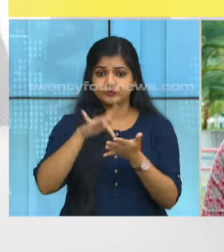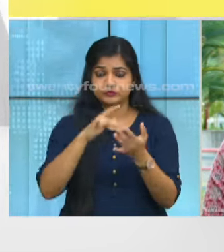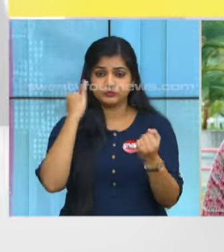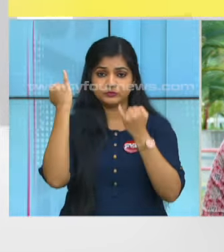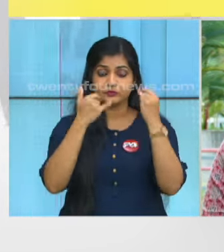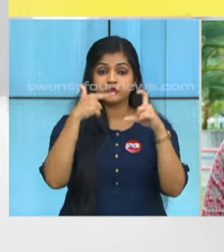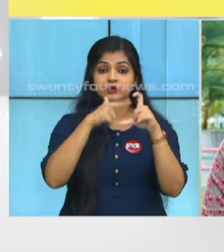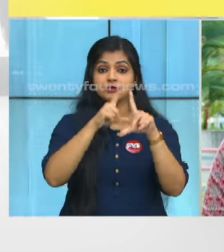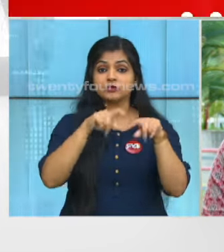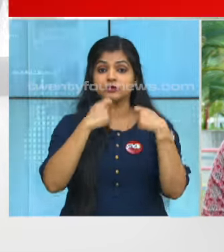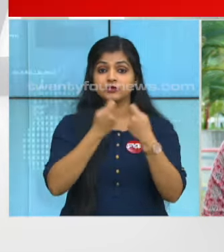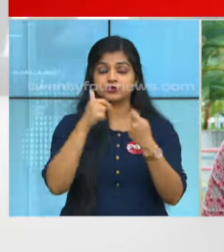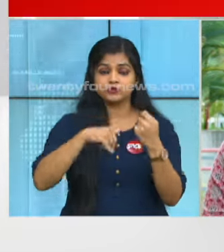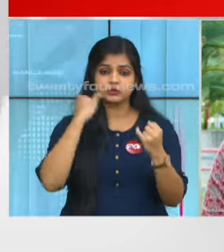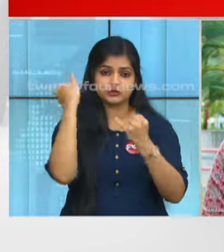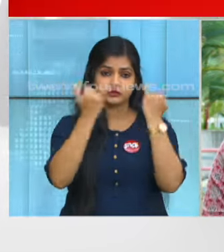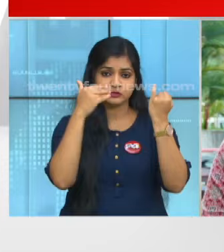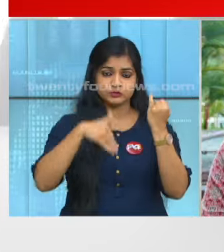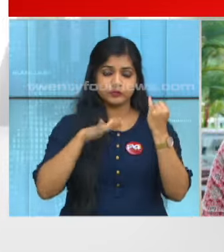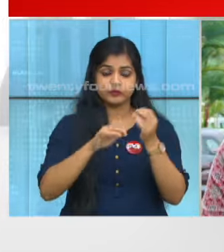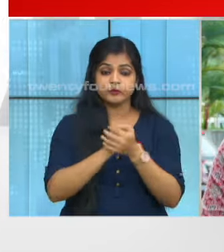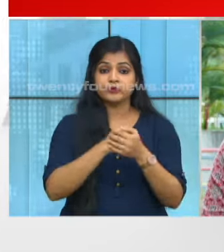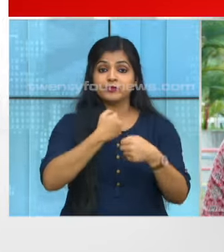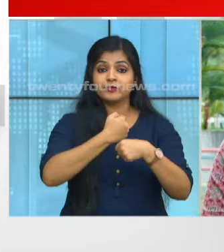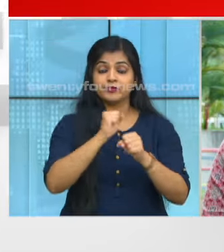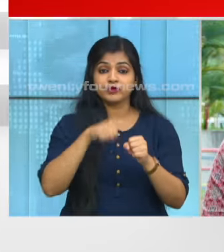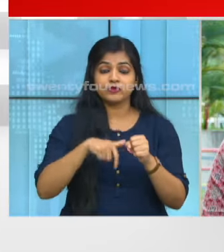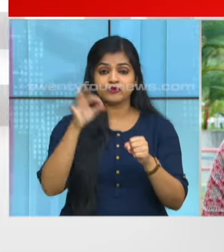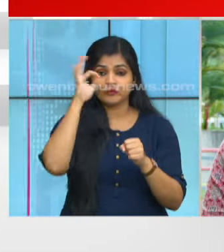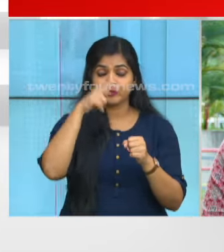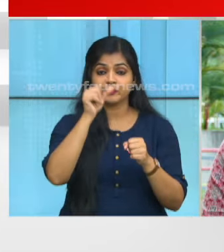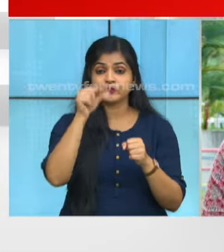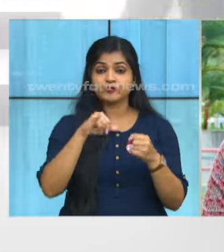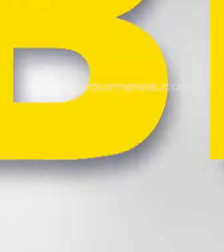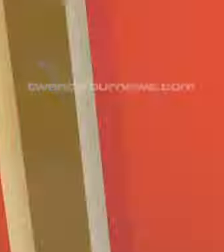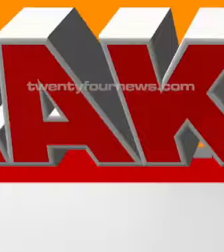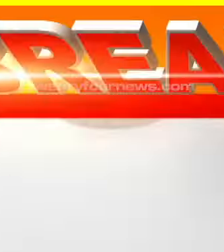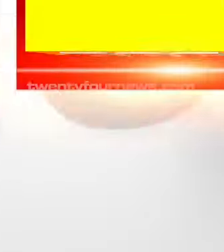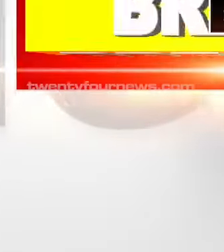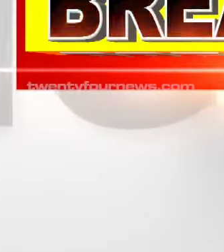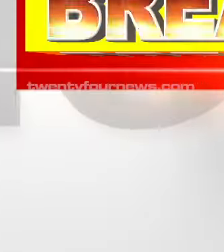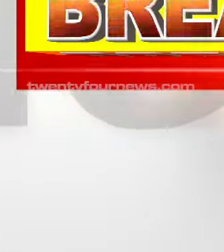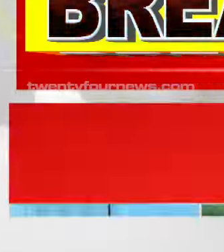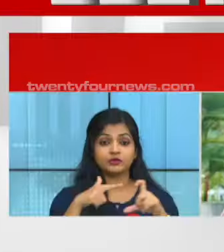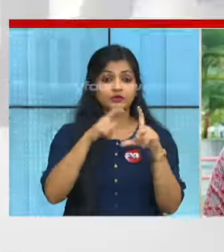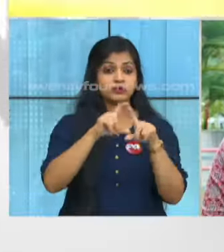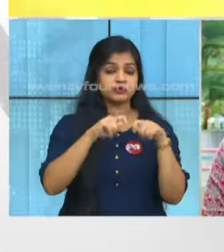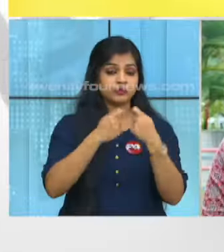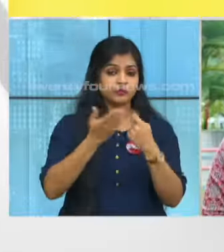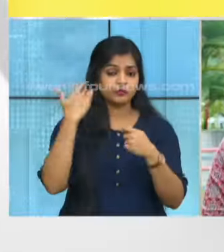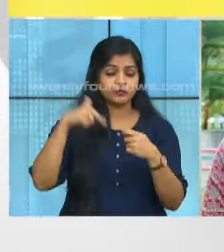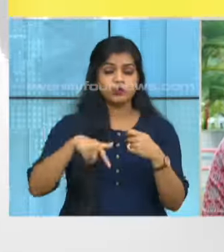എൻഫോഴ്സ്മെന്റ് ഡയറക്ടറേറ്റിന്റെ അന്വേഷണം. ഇതിലെ നിർമ്മാതാവായ ഷോൺ ആന്റണിയെ ED കഴിഞ്ഞ ദിവസം ചോദ്യം ചെയ്തു. കൊച്ചിയിലെ ഓഫീസിൽ വിളിച്ചു